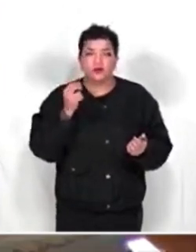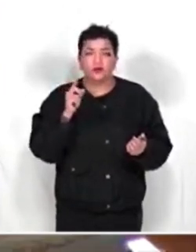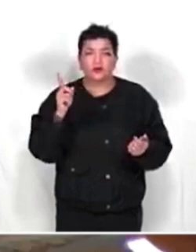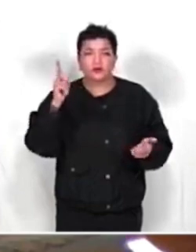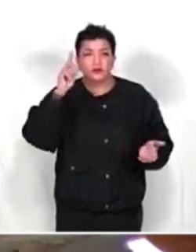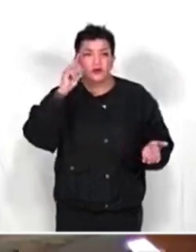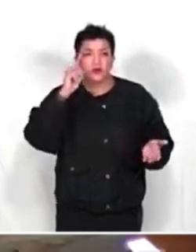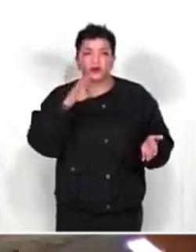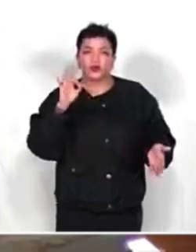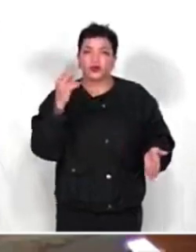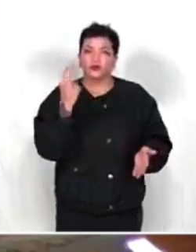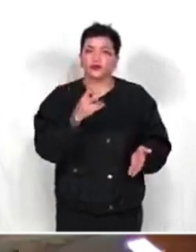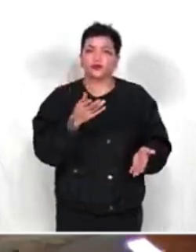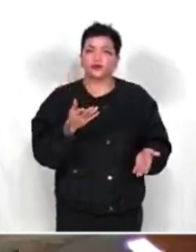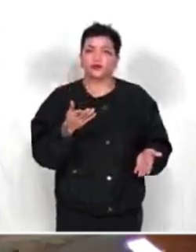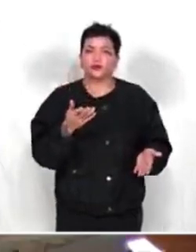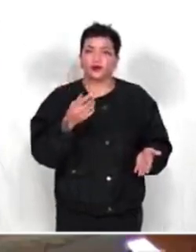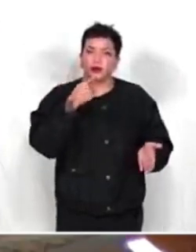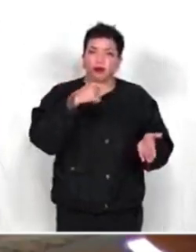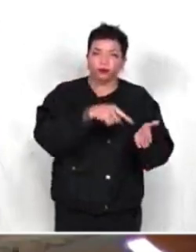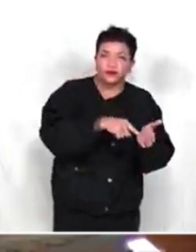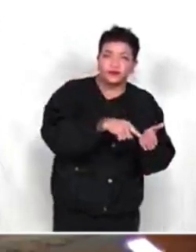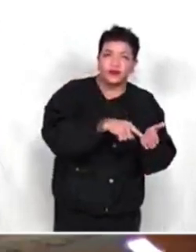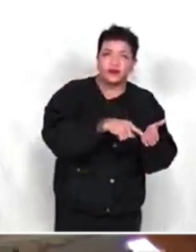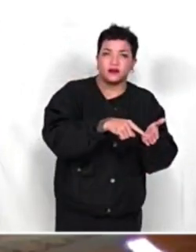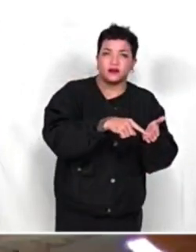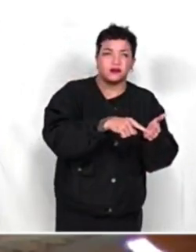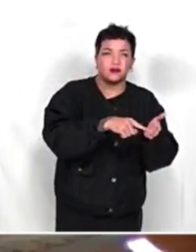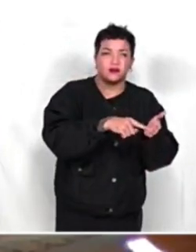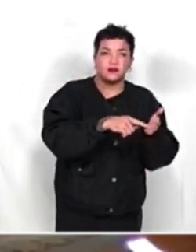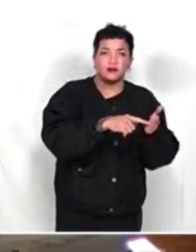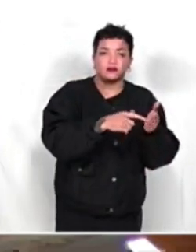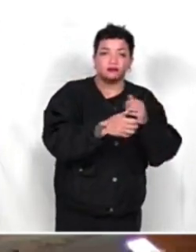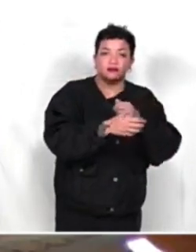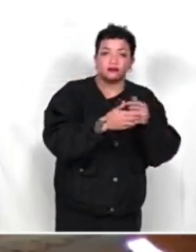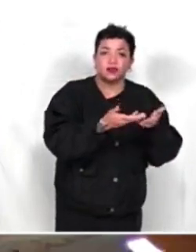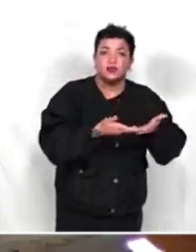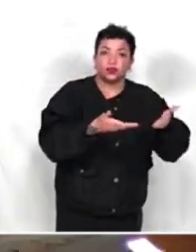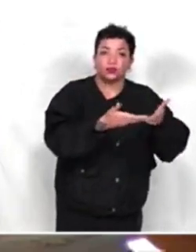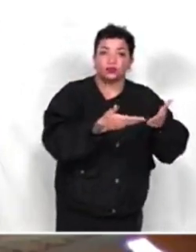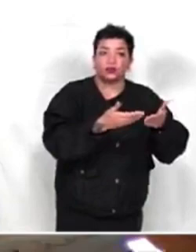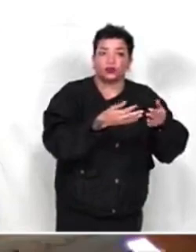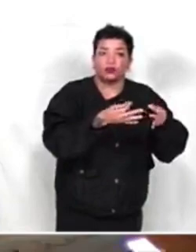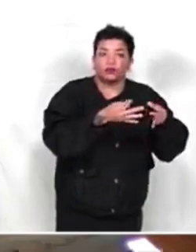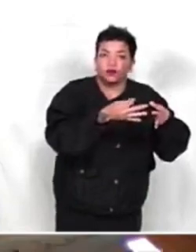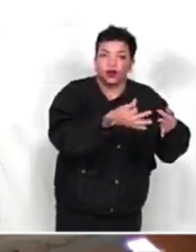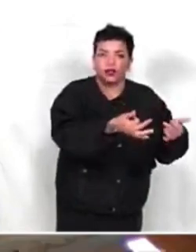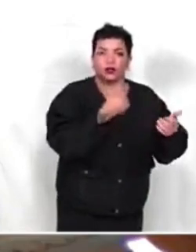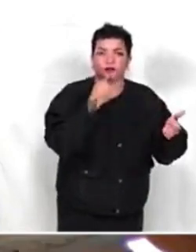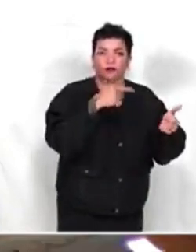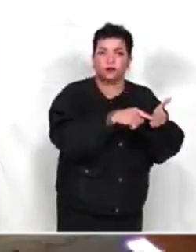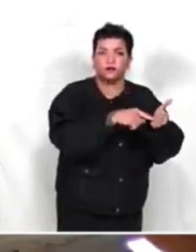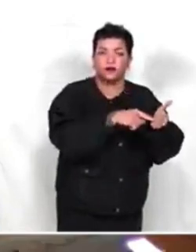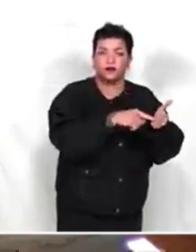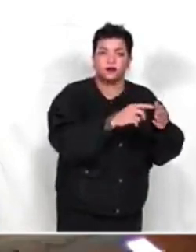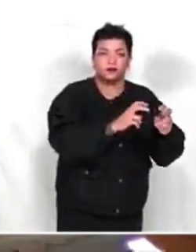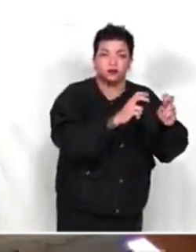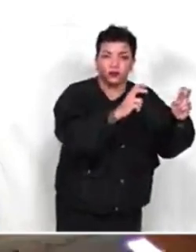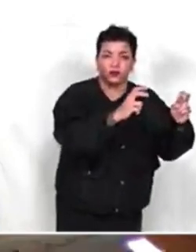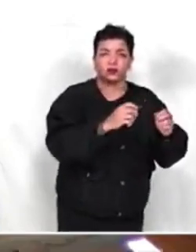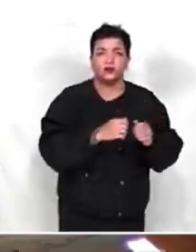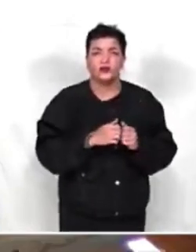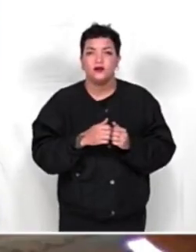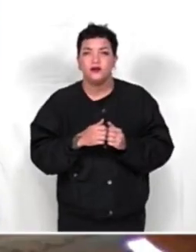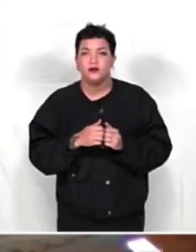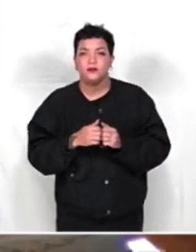choix de préférer recourir à du personnel précaire, la baisse des crédits inscrits pour la